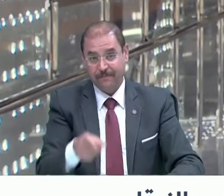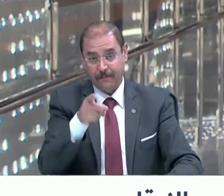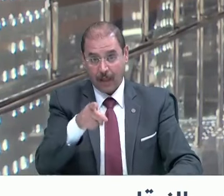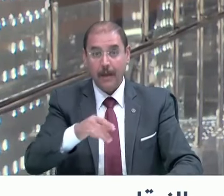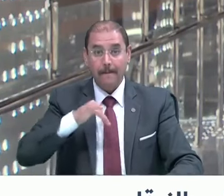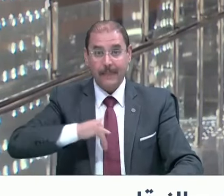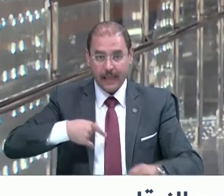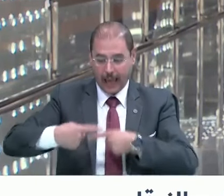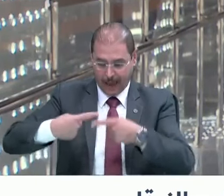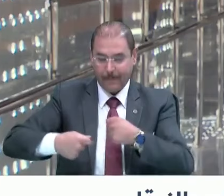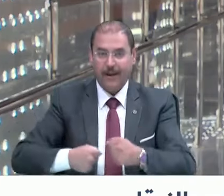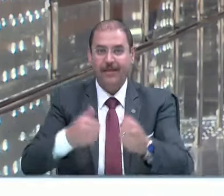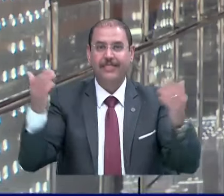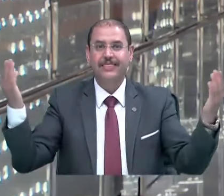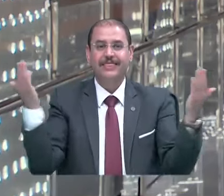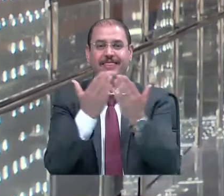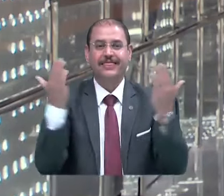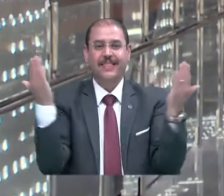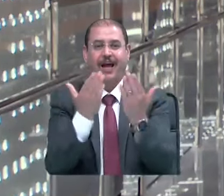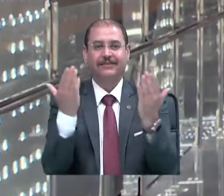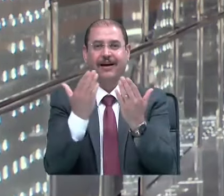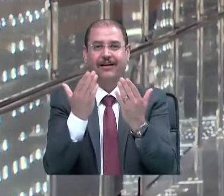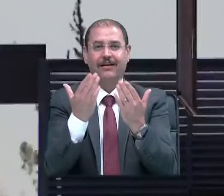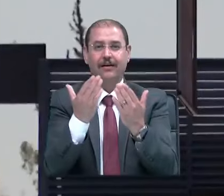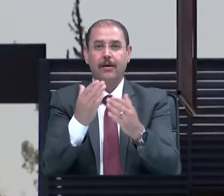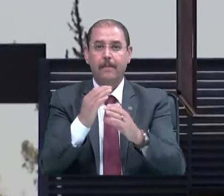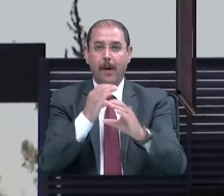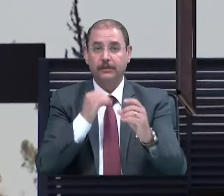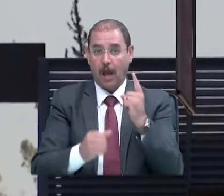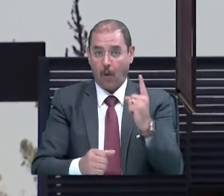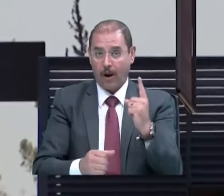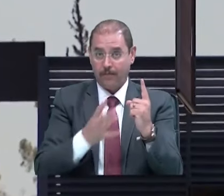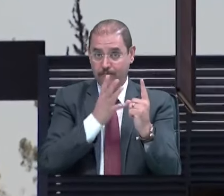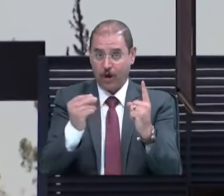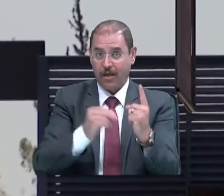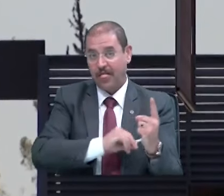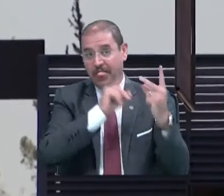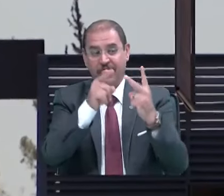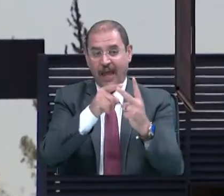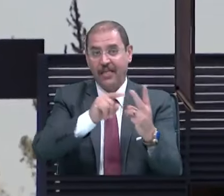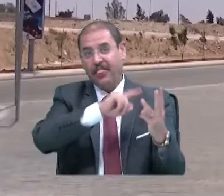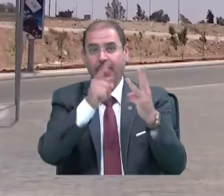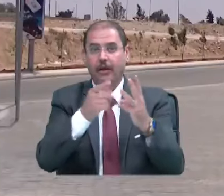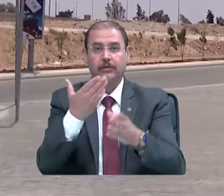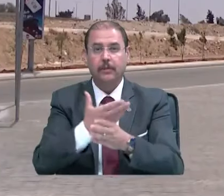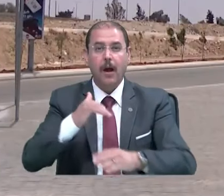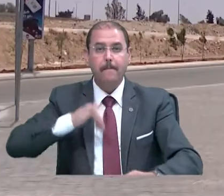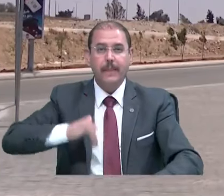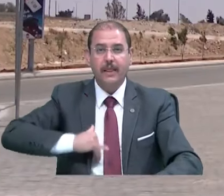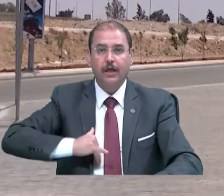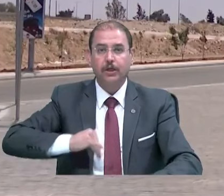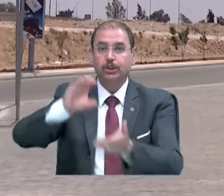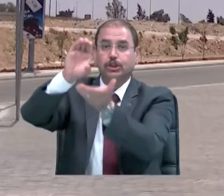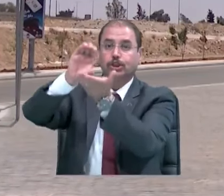أعمال الدراسات اللازمة للمرحلة الثانية والمرحلة الثالثة من الباص السريع بحيث نتجه جنوبًا وغربًا في أمانة